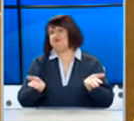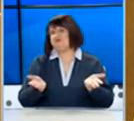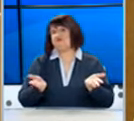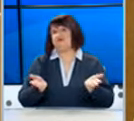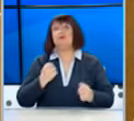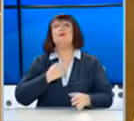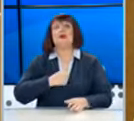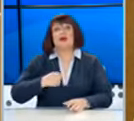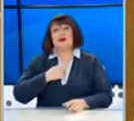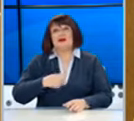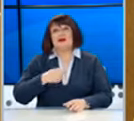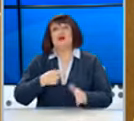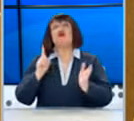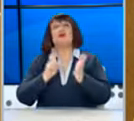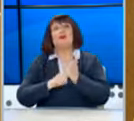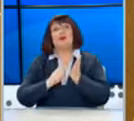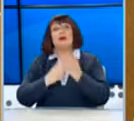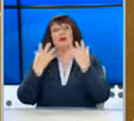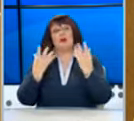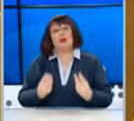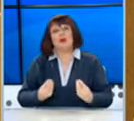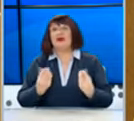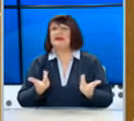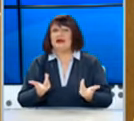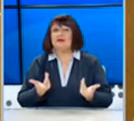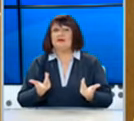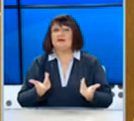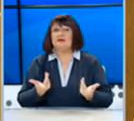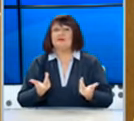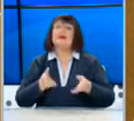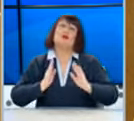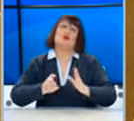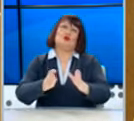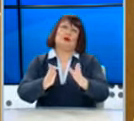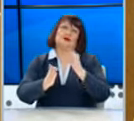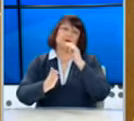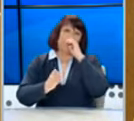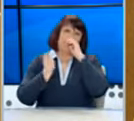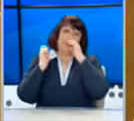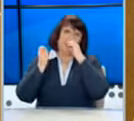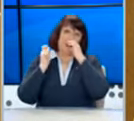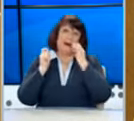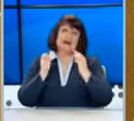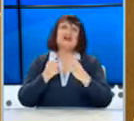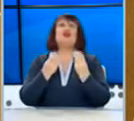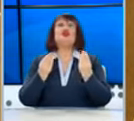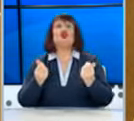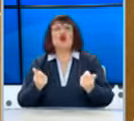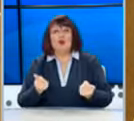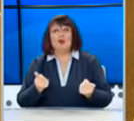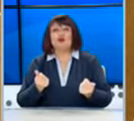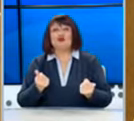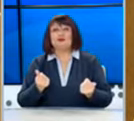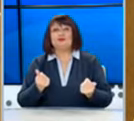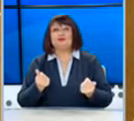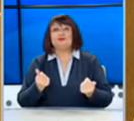Και δυστυχώς πρέπει και εμείς να συνηθίσουμε να πορευόμαστε και να πολιτευόμαστε με αυτού του τύπου